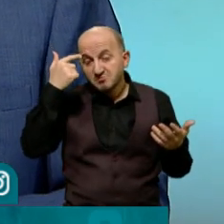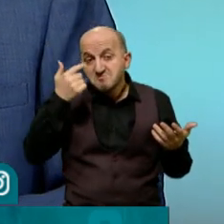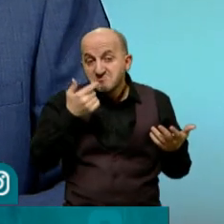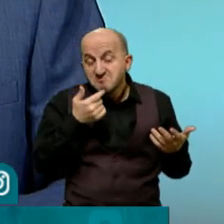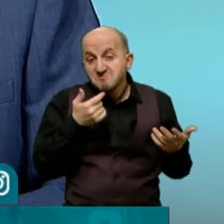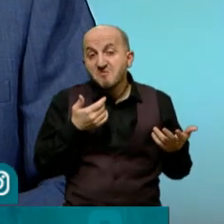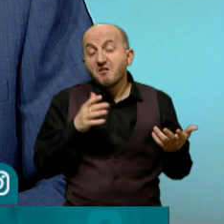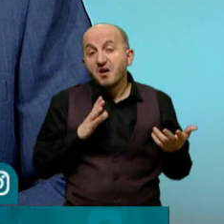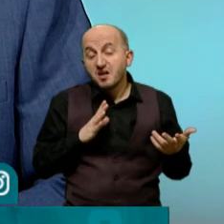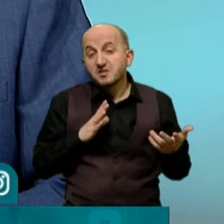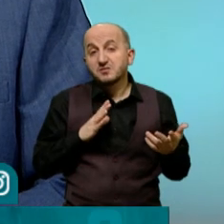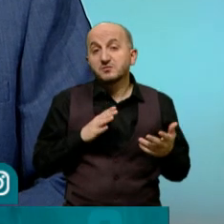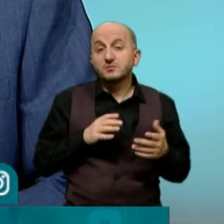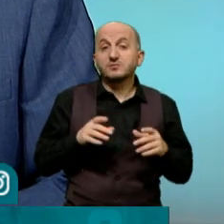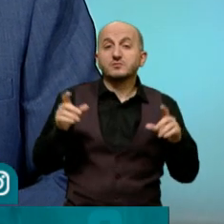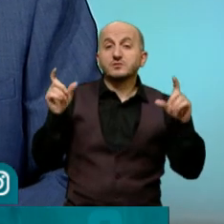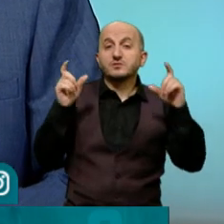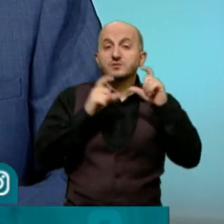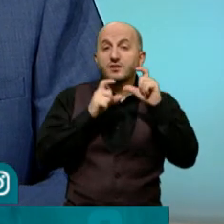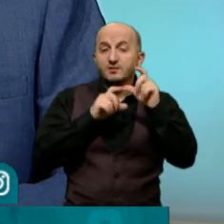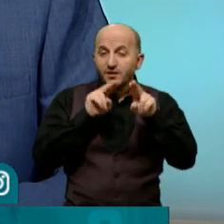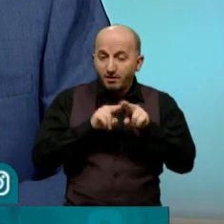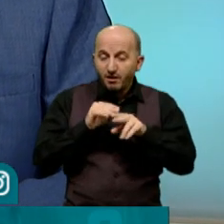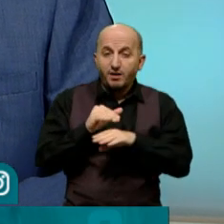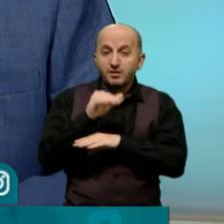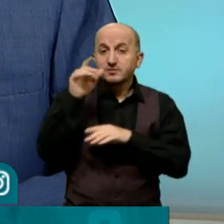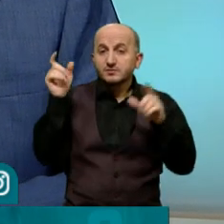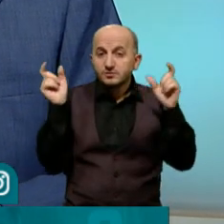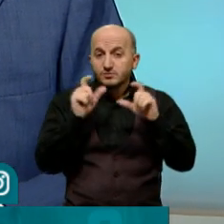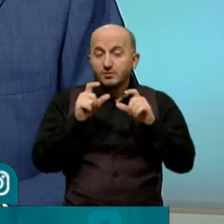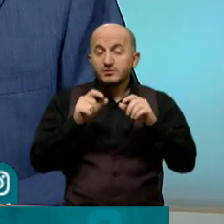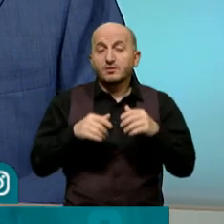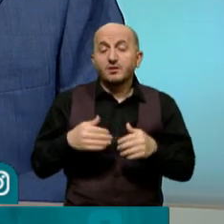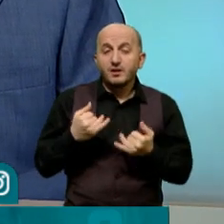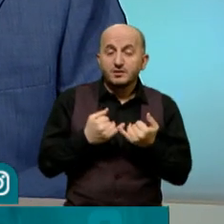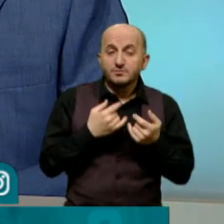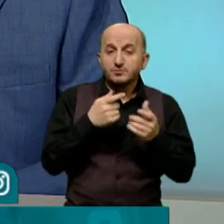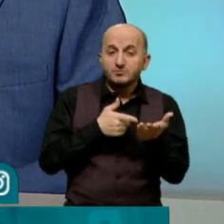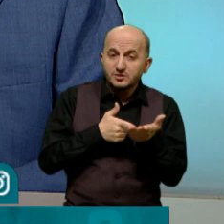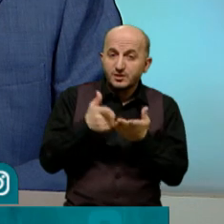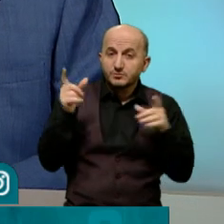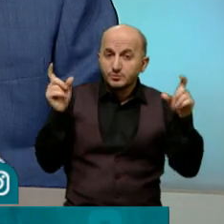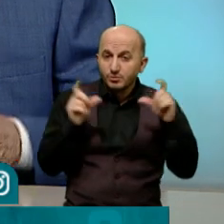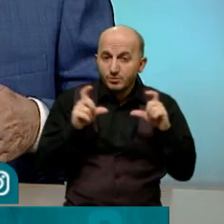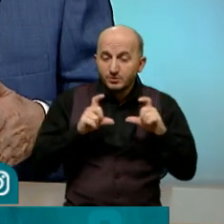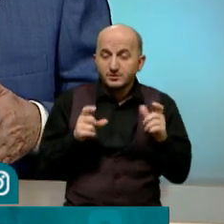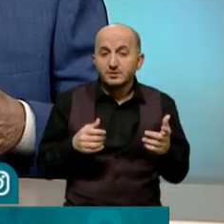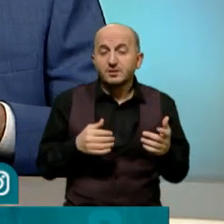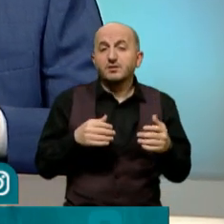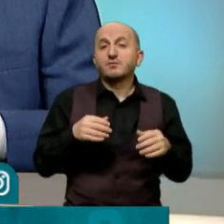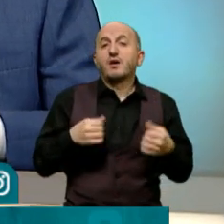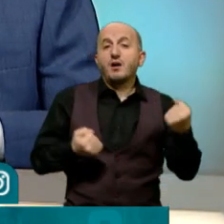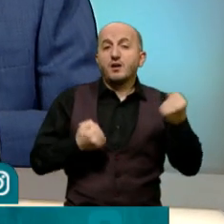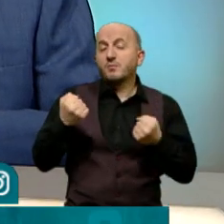siz gerek sosyal sigortalar, gerek hayat sigortası, gerek kardeşimizin sorduğu tarım sigortası, işte